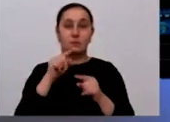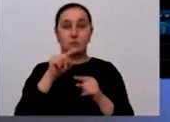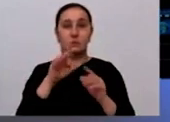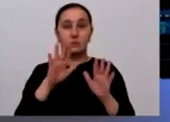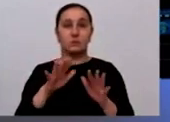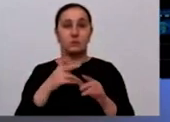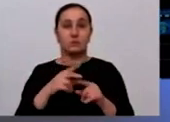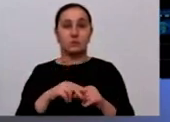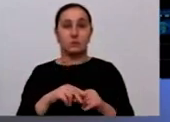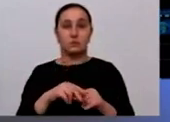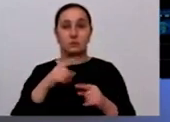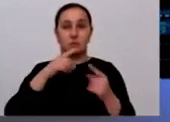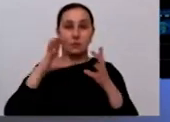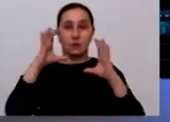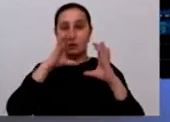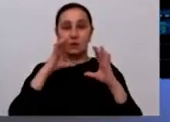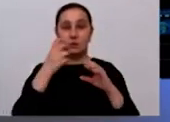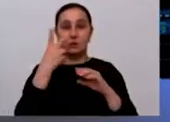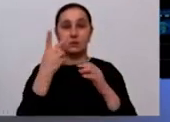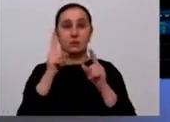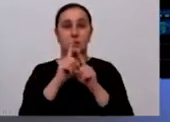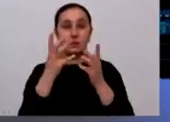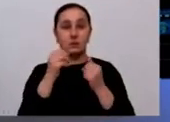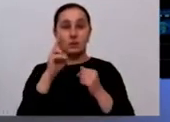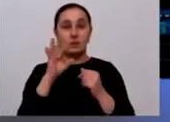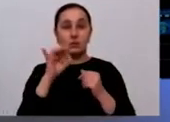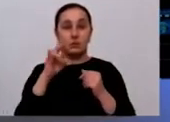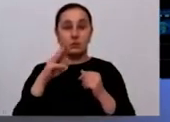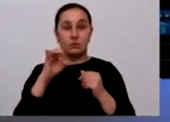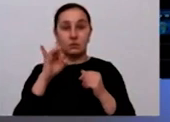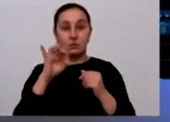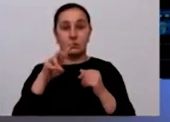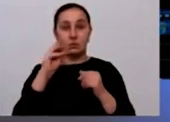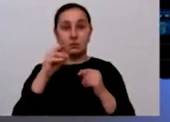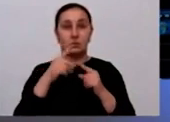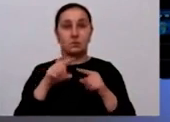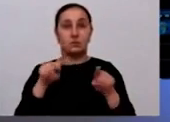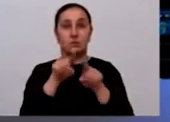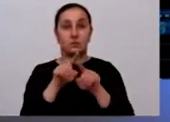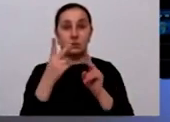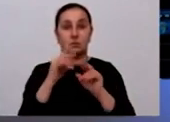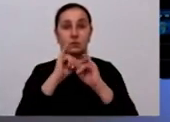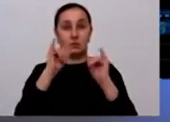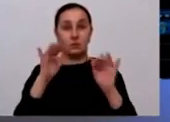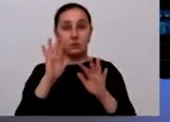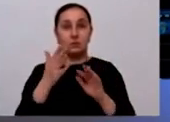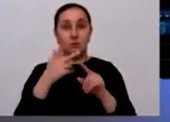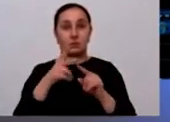yerda aylanani 2 ta qilib olamiz. Ctrl J tugmalari orqali 2 ta yaratib olamiz